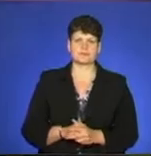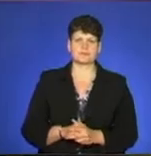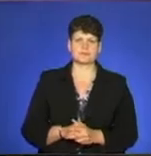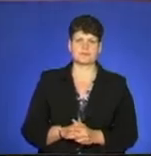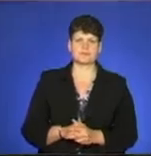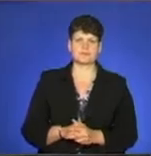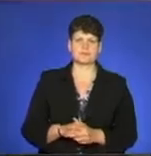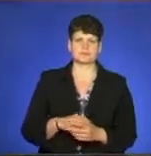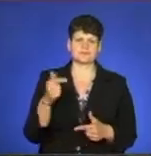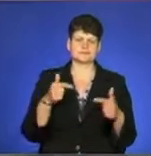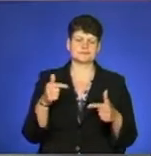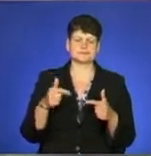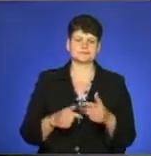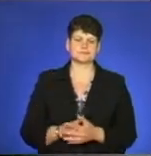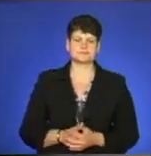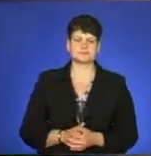Поможіть.